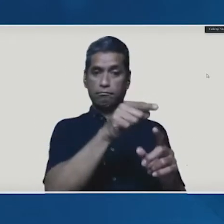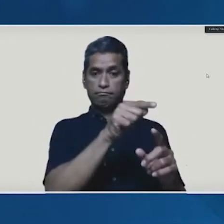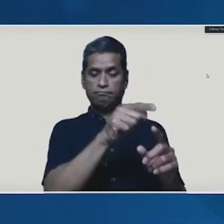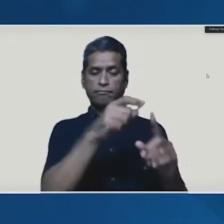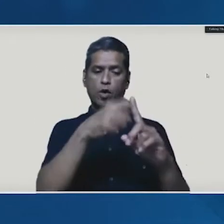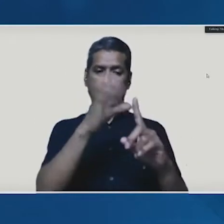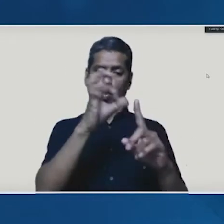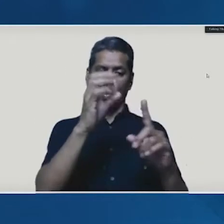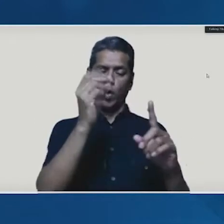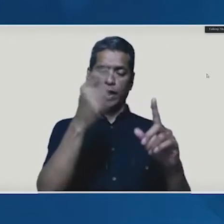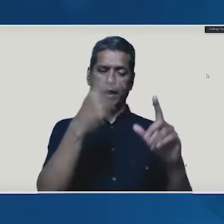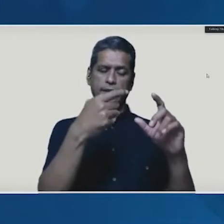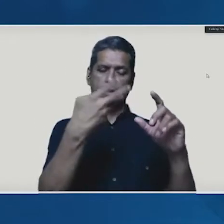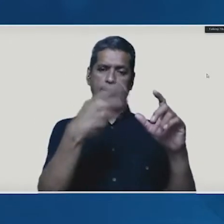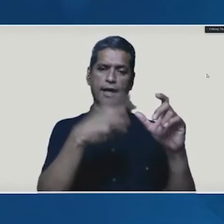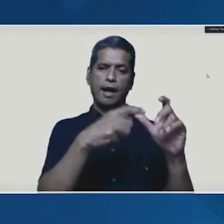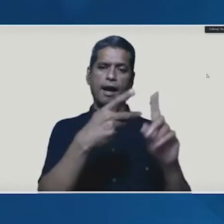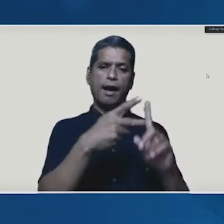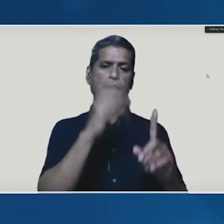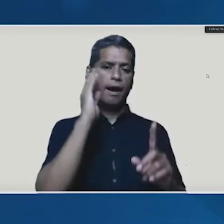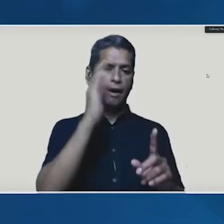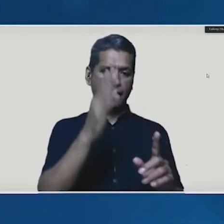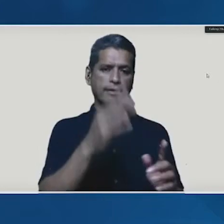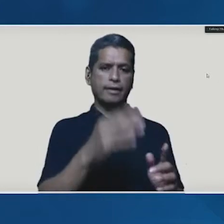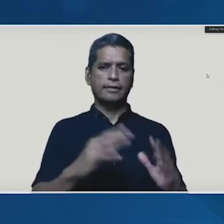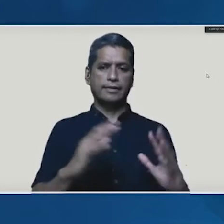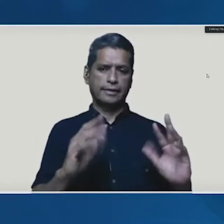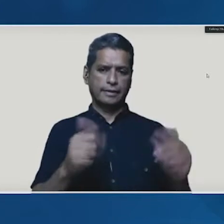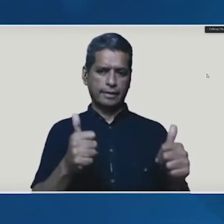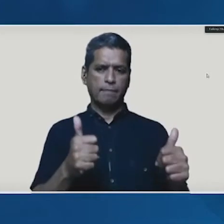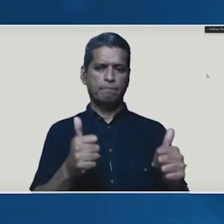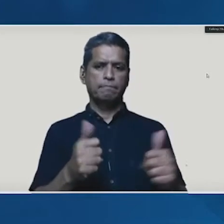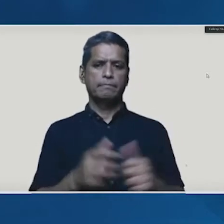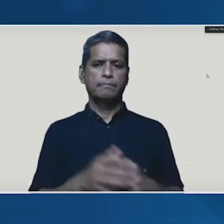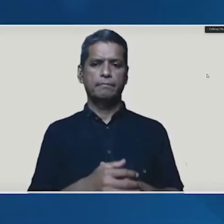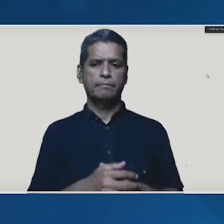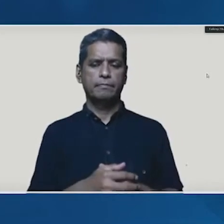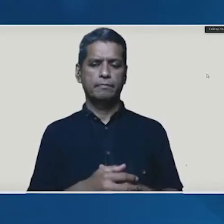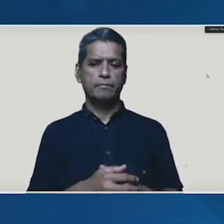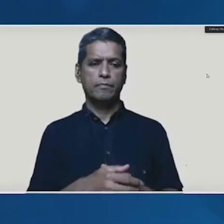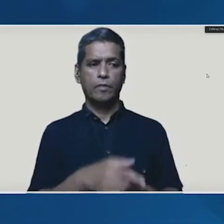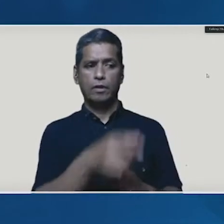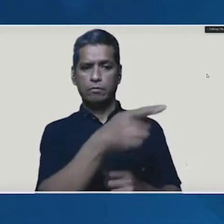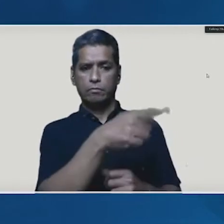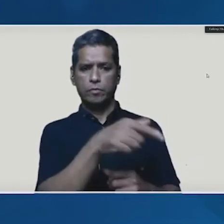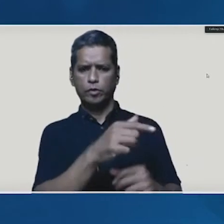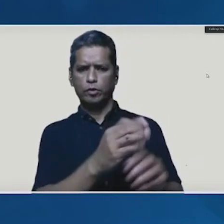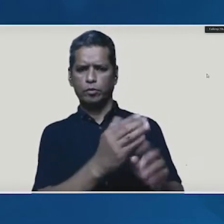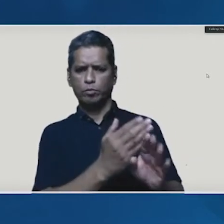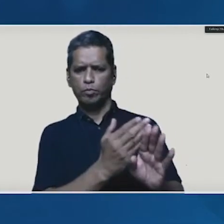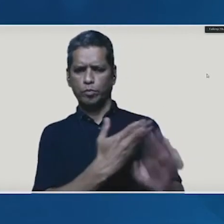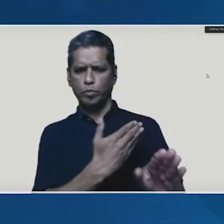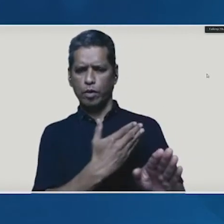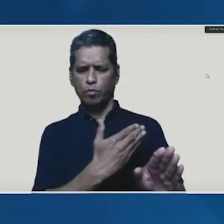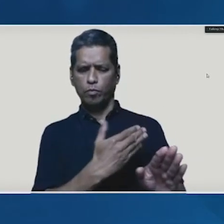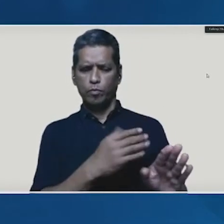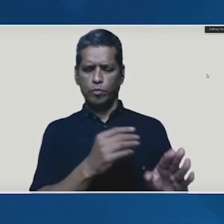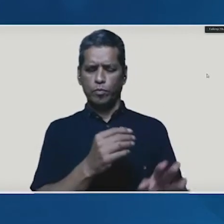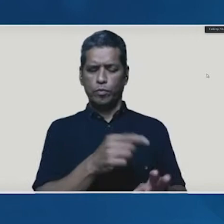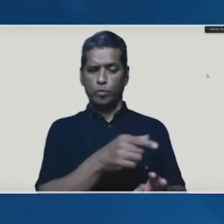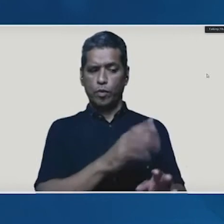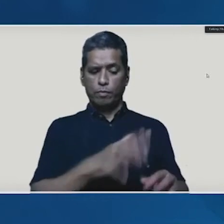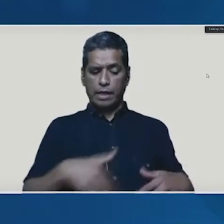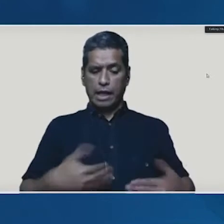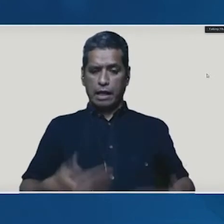sebelum engkau ku bentuk dalam tangan dalam kandungan Ibuku ibumu Aku telah mengenal engkau